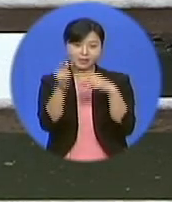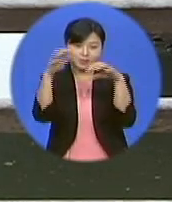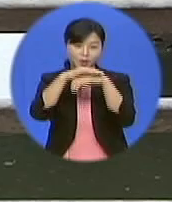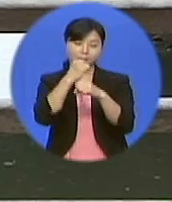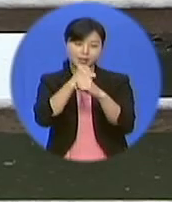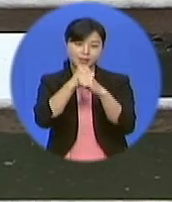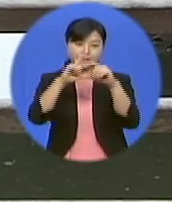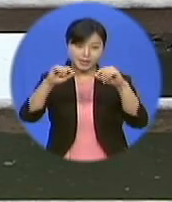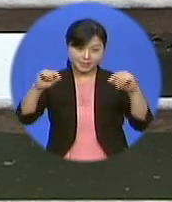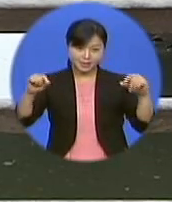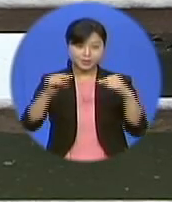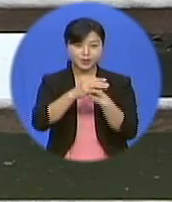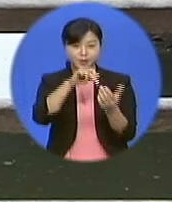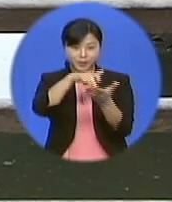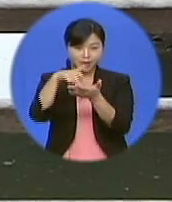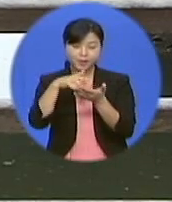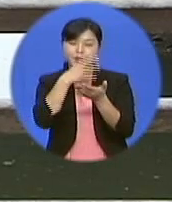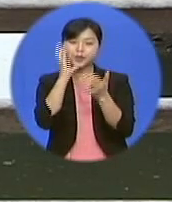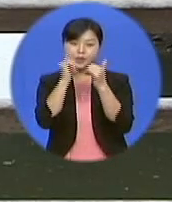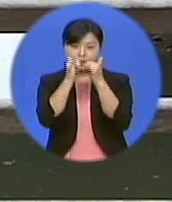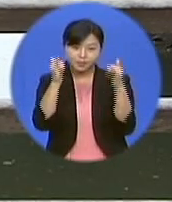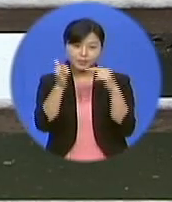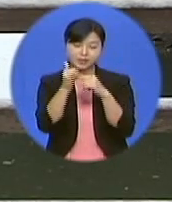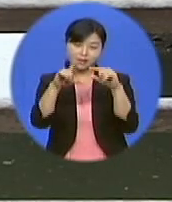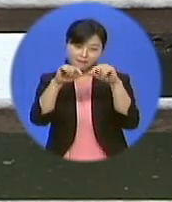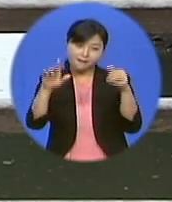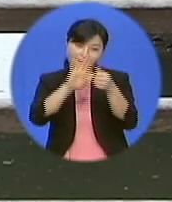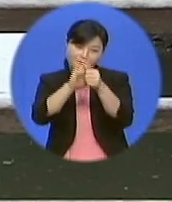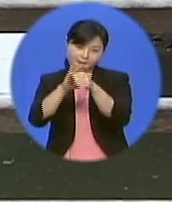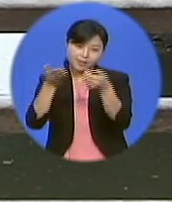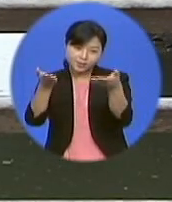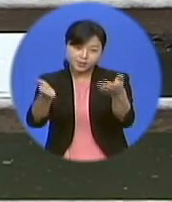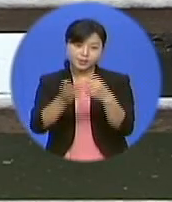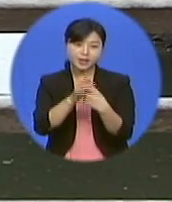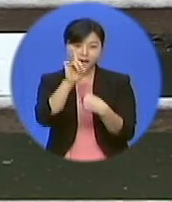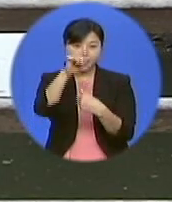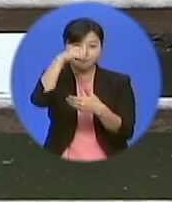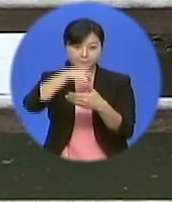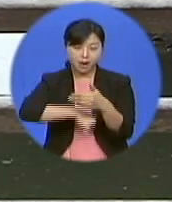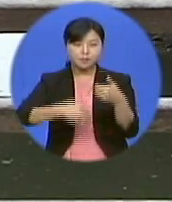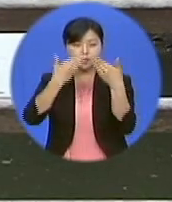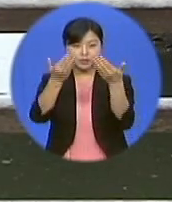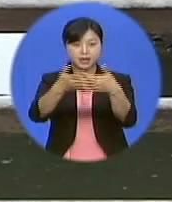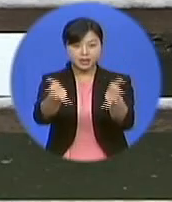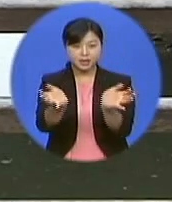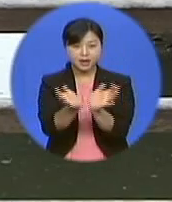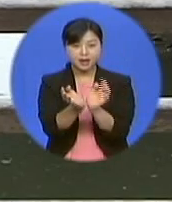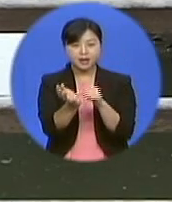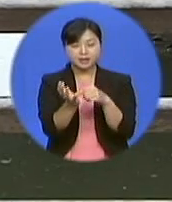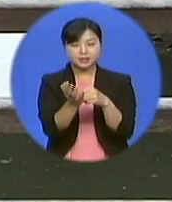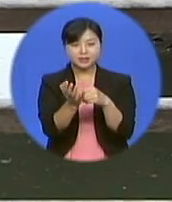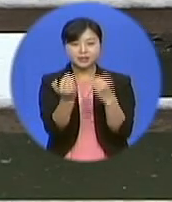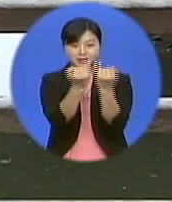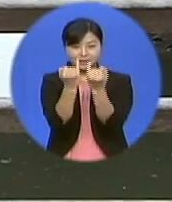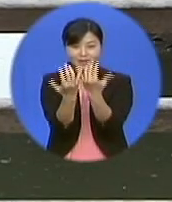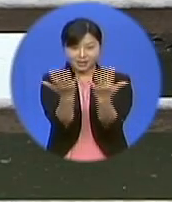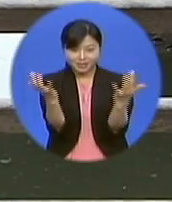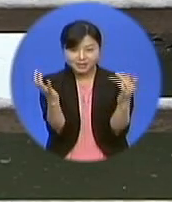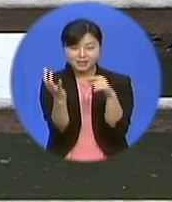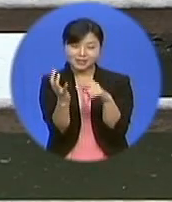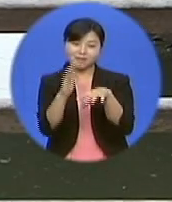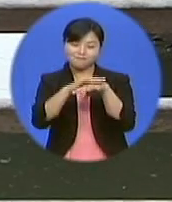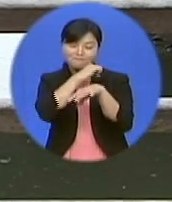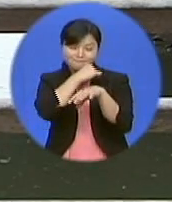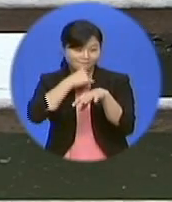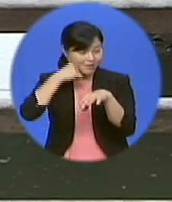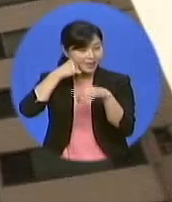좋은 반찬들로 외로운 어르신들의 밥상을 책임지고 있는 한마음봉사단. 그녀들의 손맛 가득한 사랑 이야기